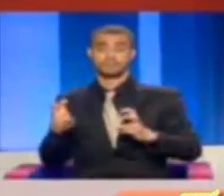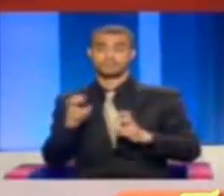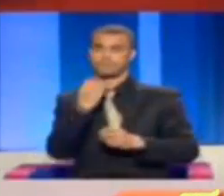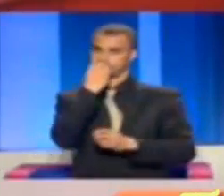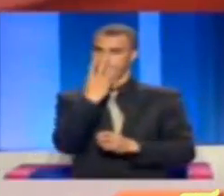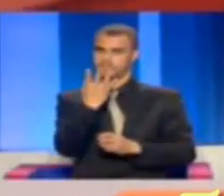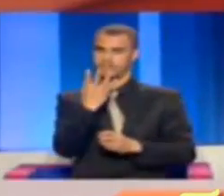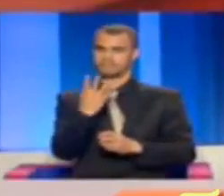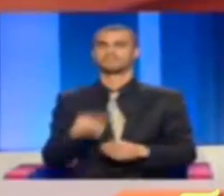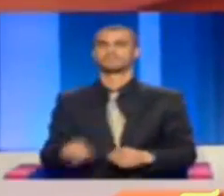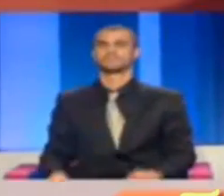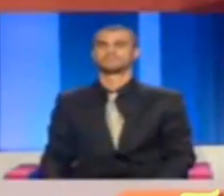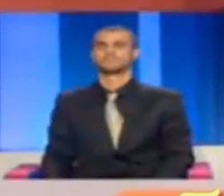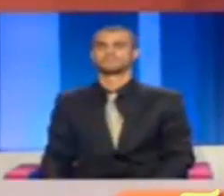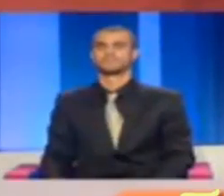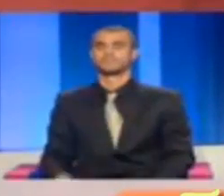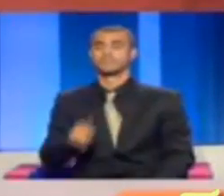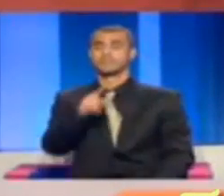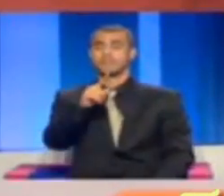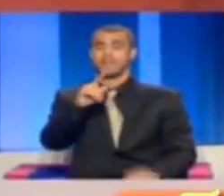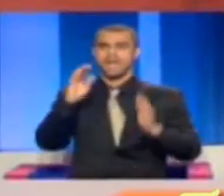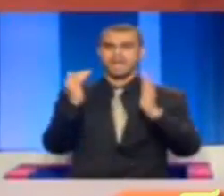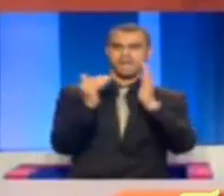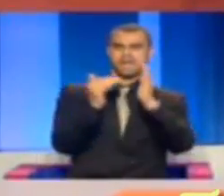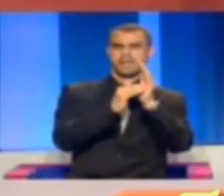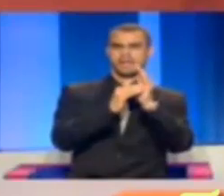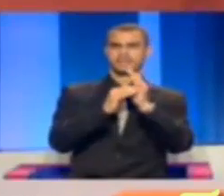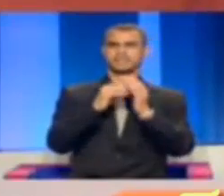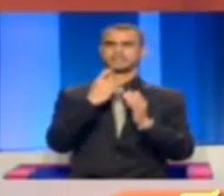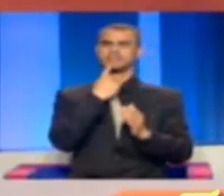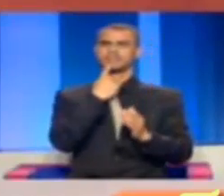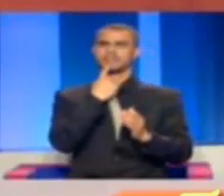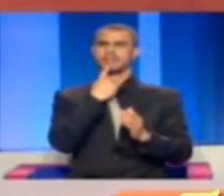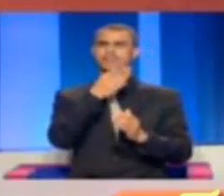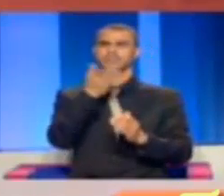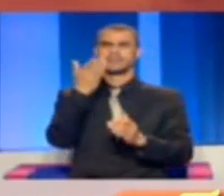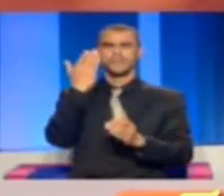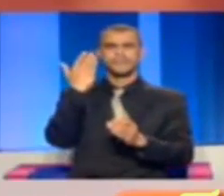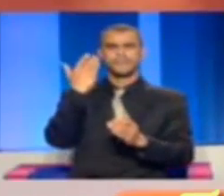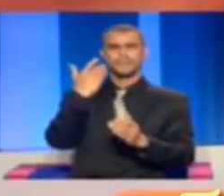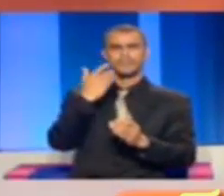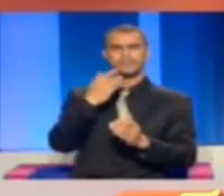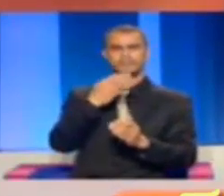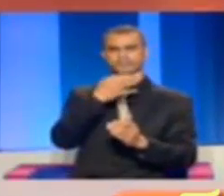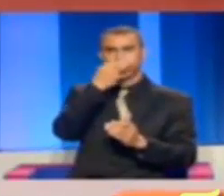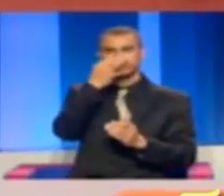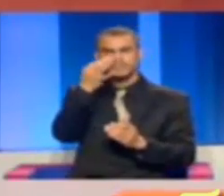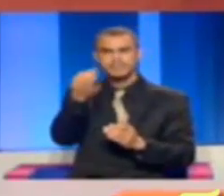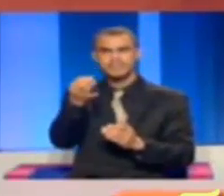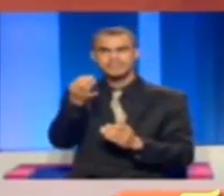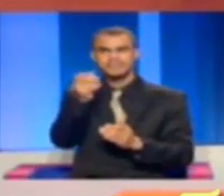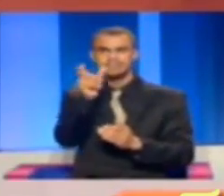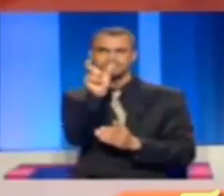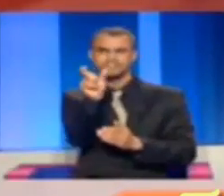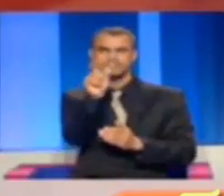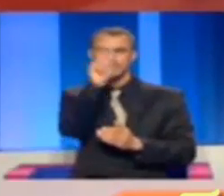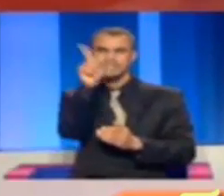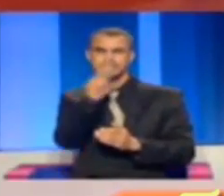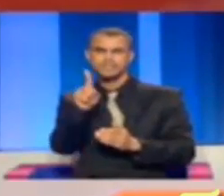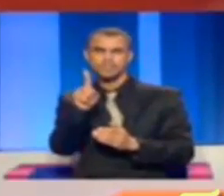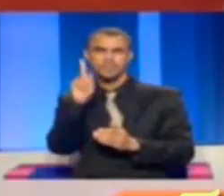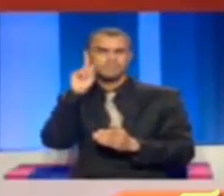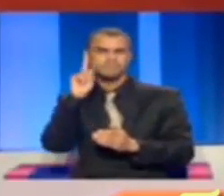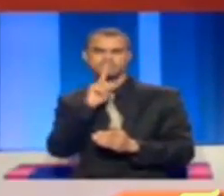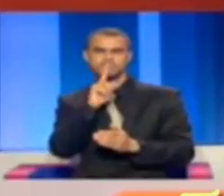ونعمة السمع. غنرجع لك سي عرسي، نرجعوا لتمثلاتنا الاجتماعيه بخصوص هذه الفئه. تكلمتي على هذا اللفظ ديال الزيزون اللي